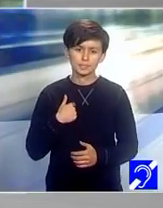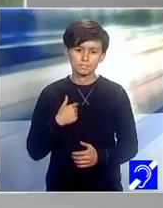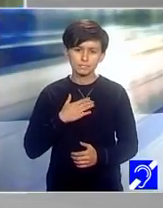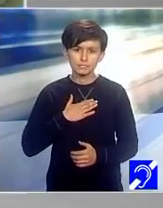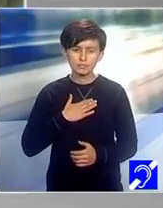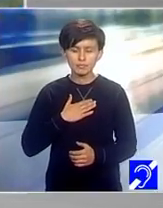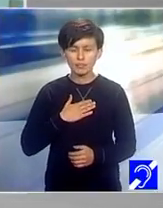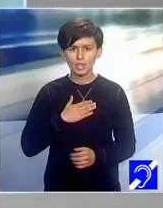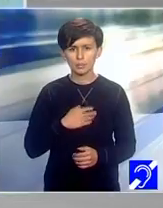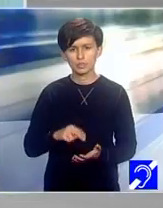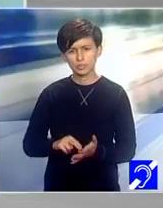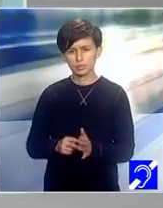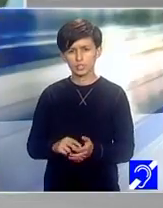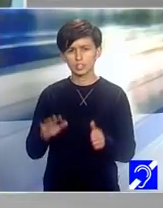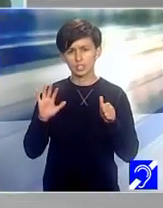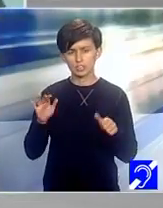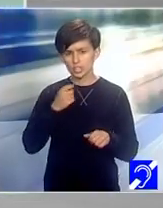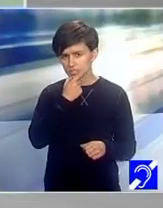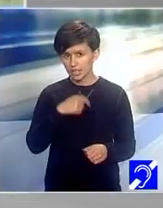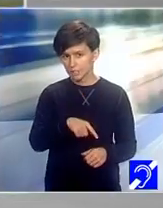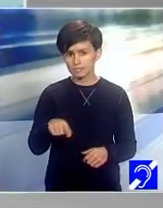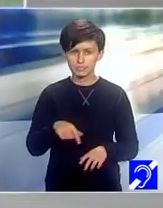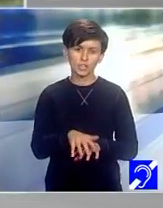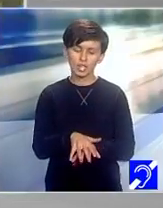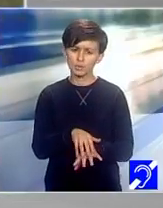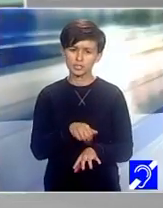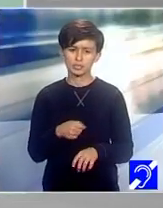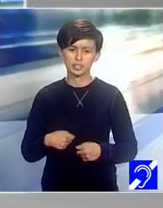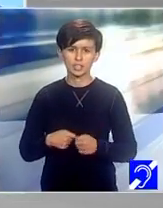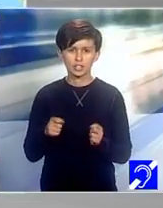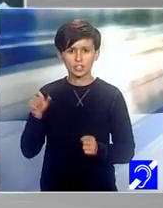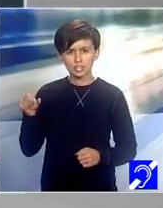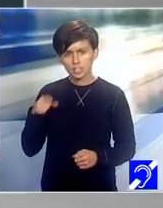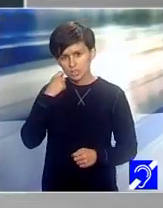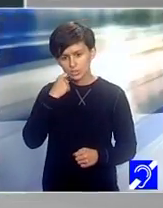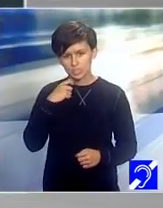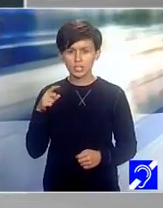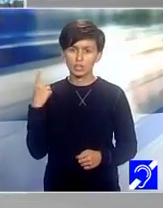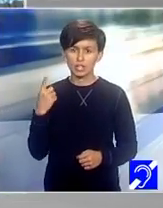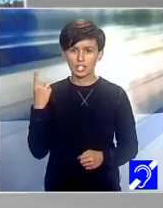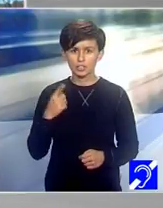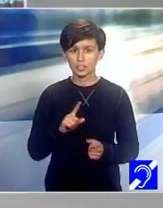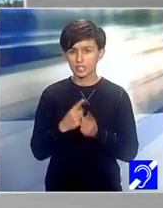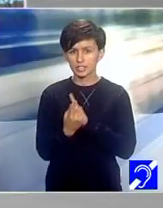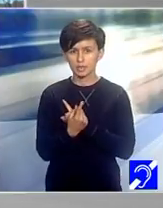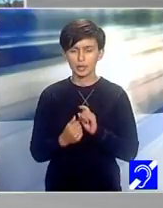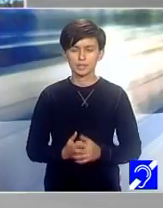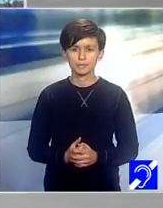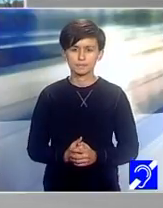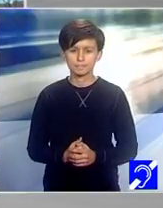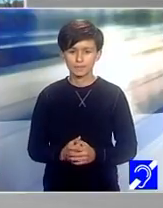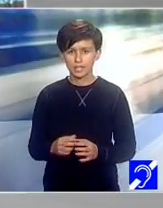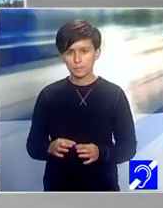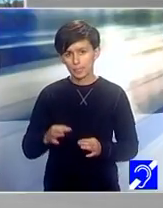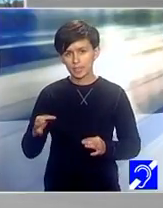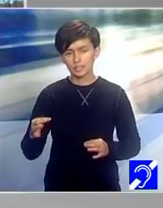un proces care în cei 6 ani noi am simțit cu toții și cred că și clujenii au simțit că orașul s-a schimbat. Dimensiunea și vitalitatea